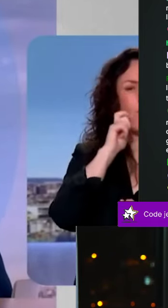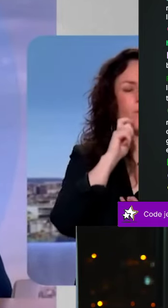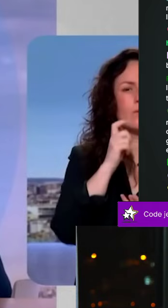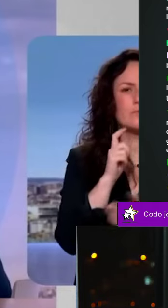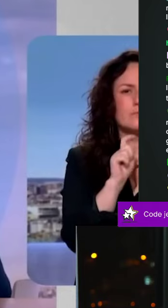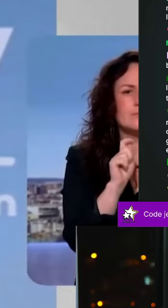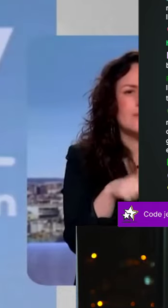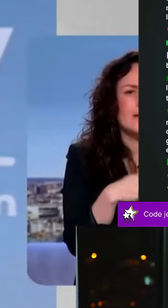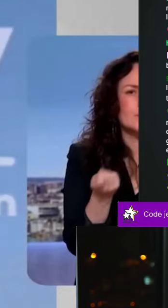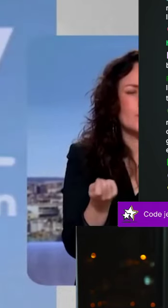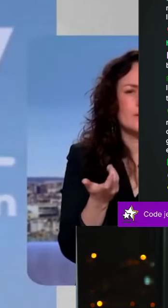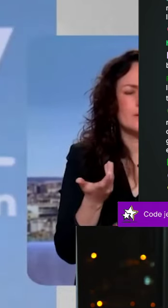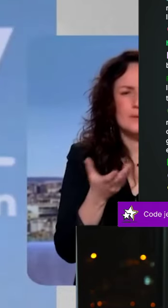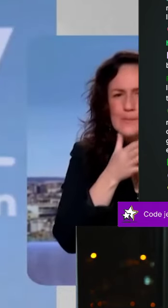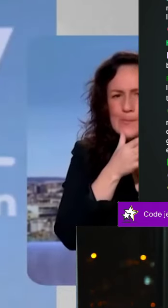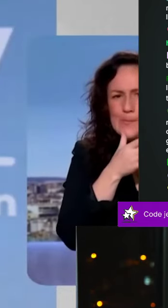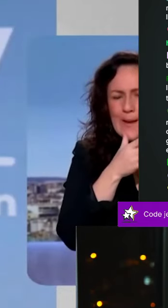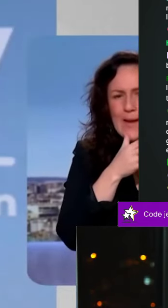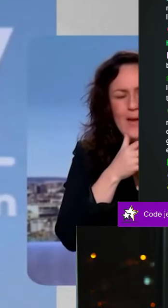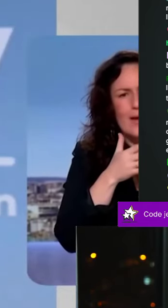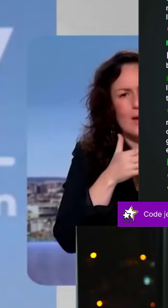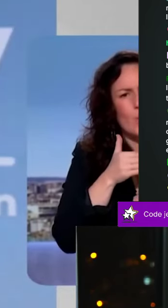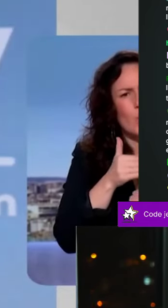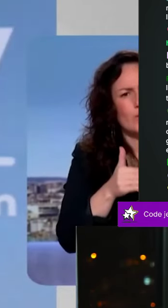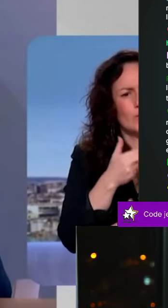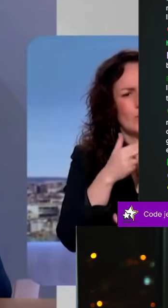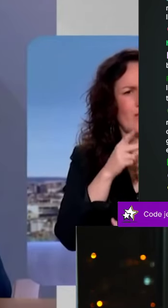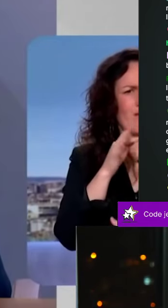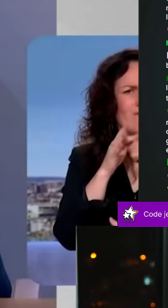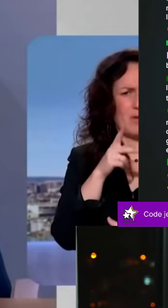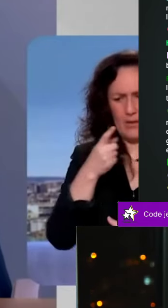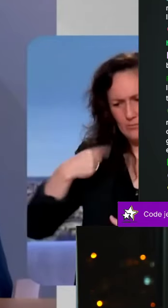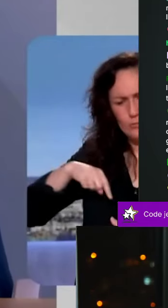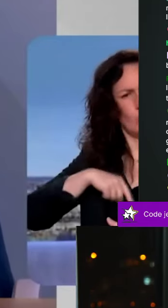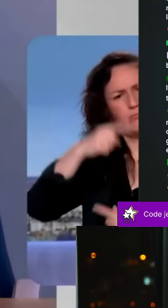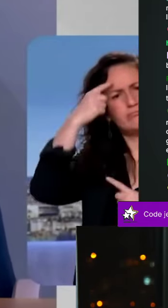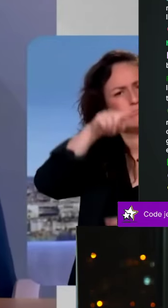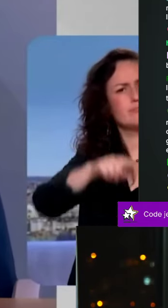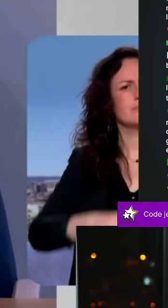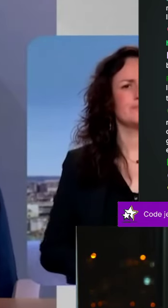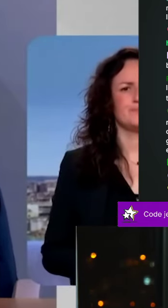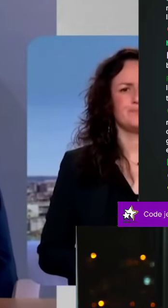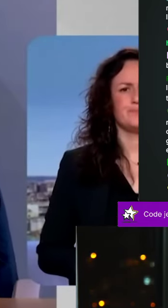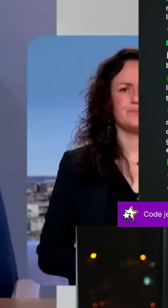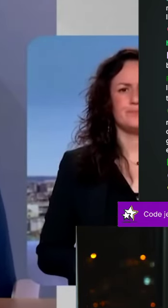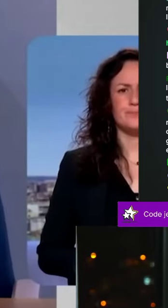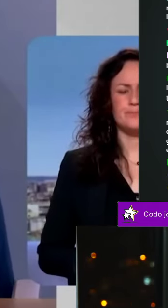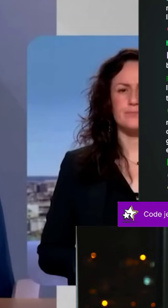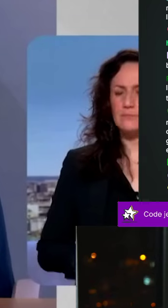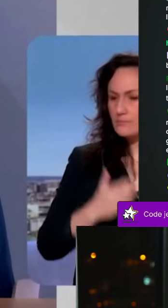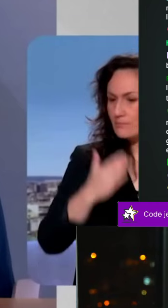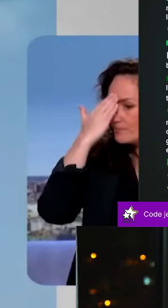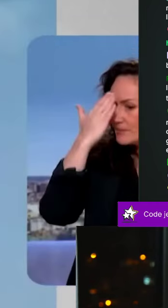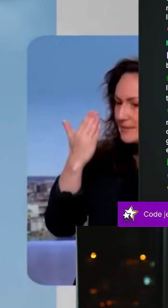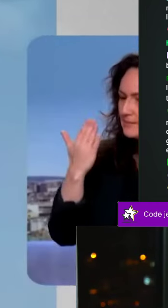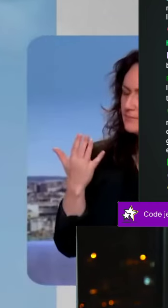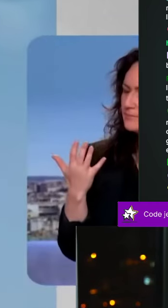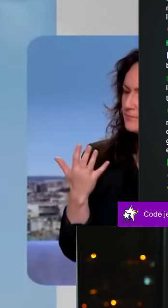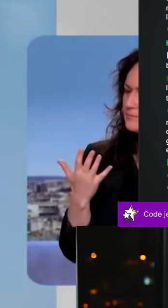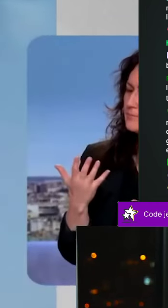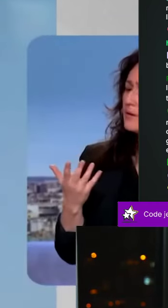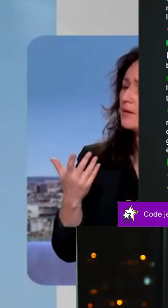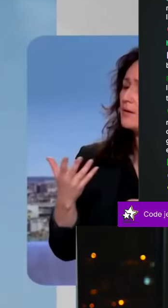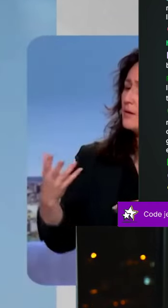ou évidemment qu'à partir de ce moment-là nous nous combattrons la politique de ce gouvernement et si il ne rentrent pas au gouvernement mais ils